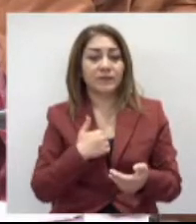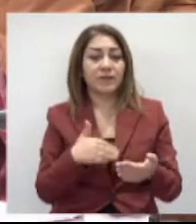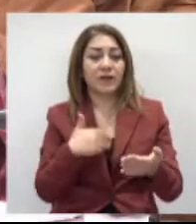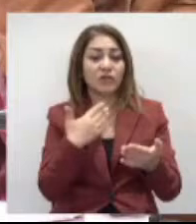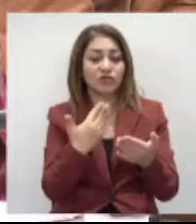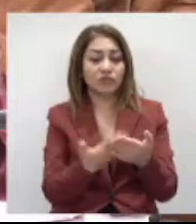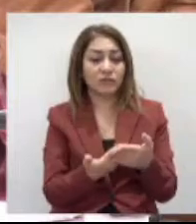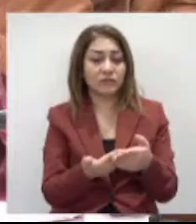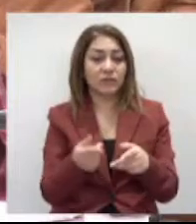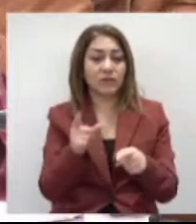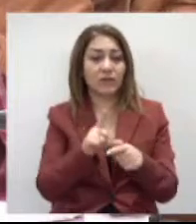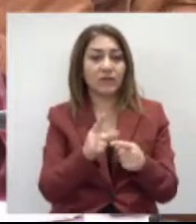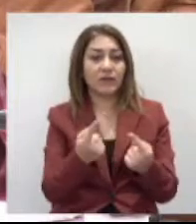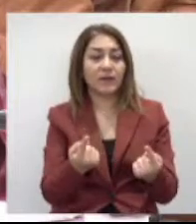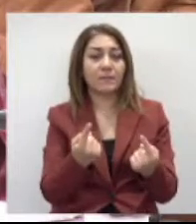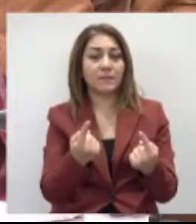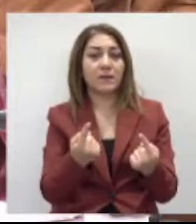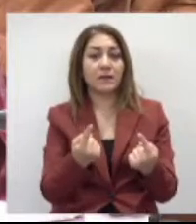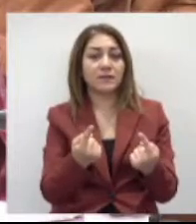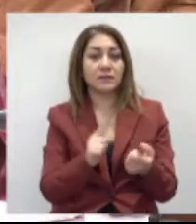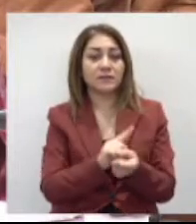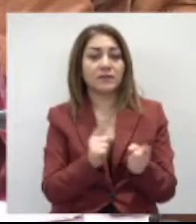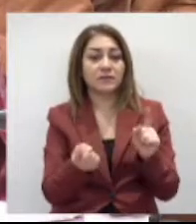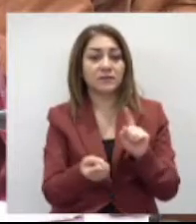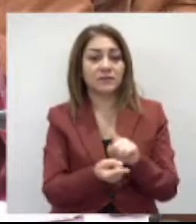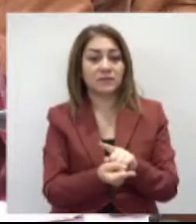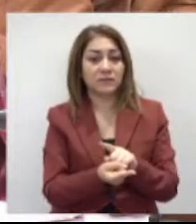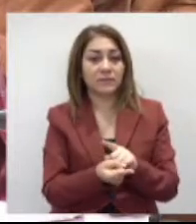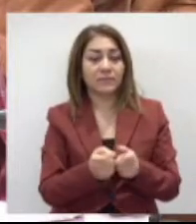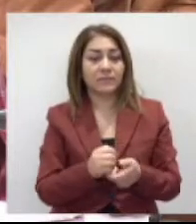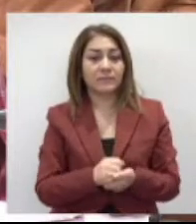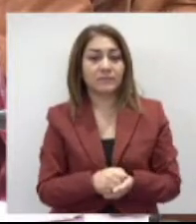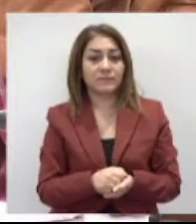առաջարկը ավելի խոշորացնել այս բլոկերը